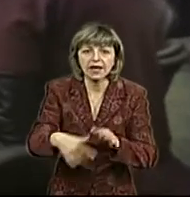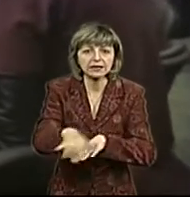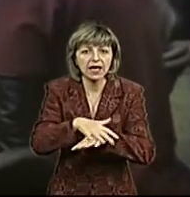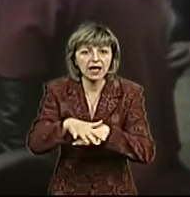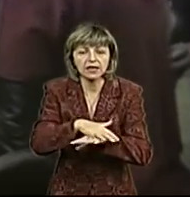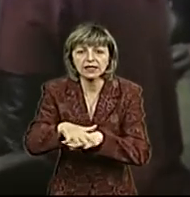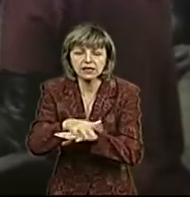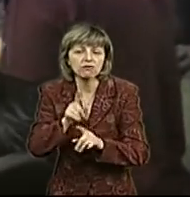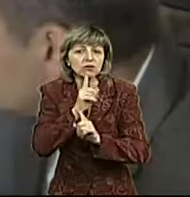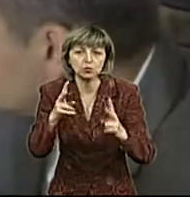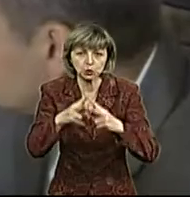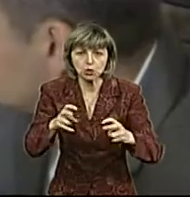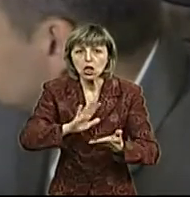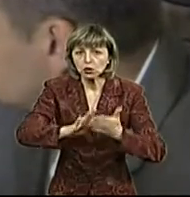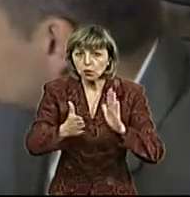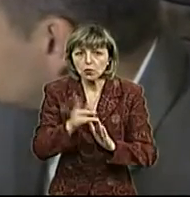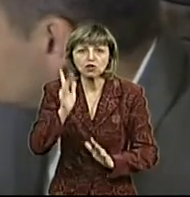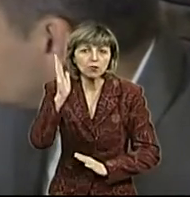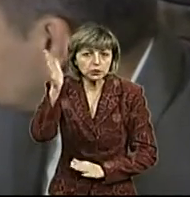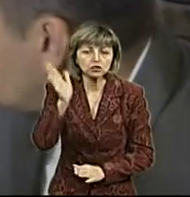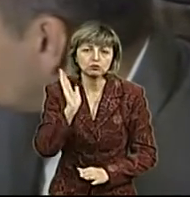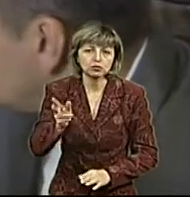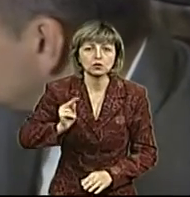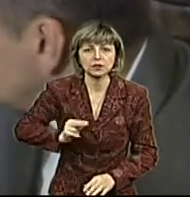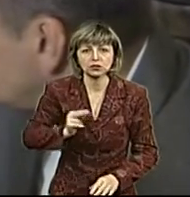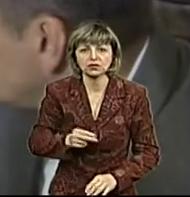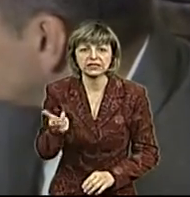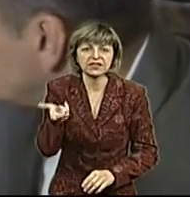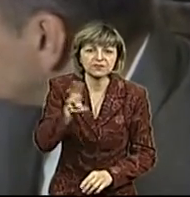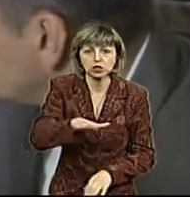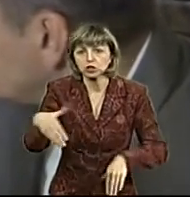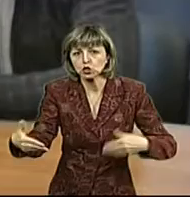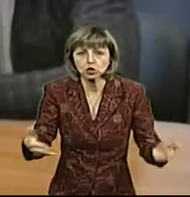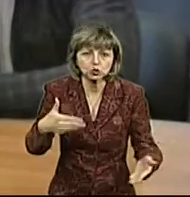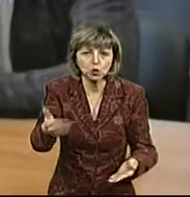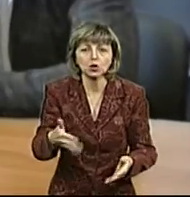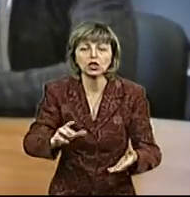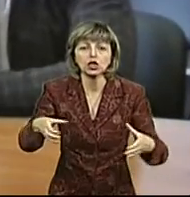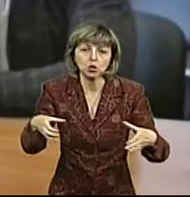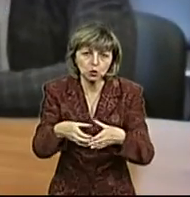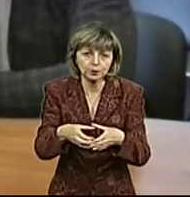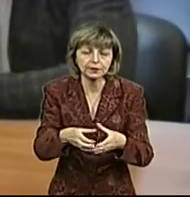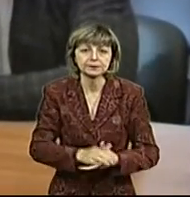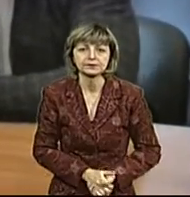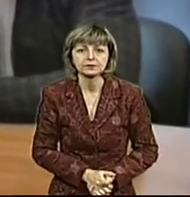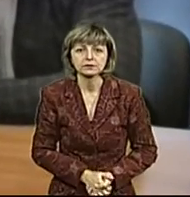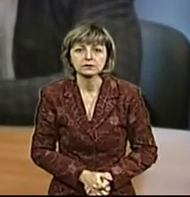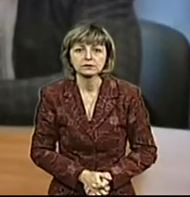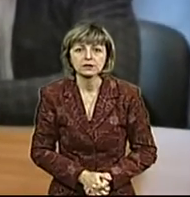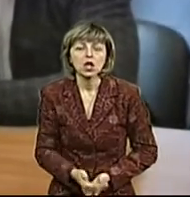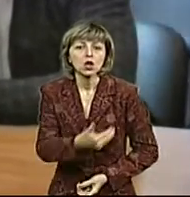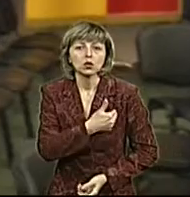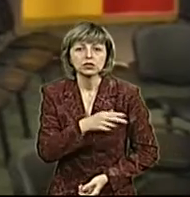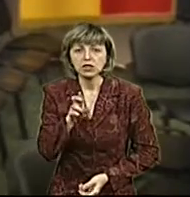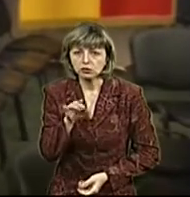не розглядатимуть. Домовилися, що у подальшому працюватимуть у тристоронній групі, каже підприємець Андрій Шафета.